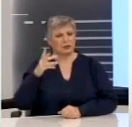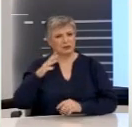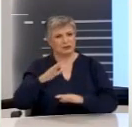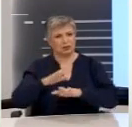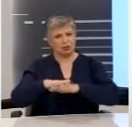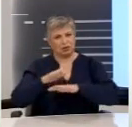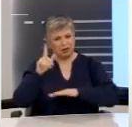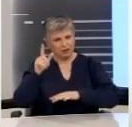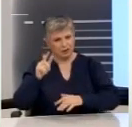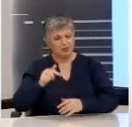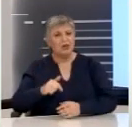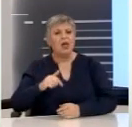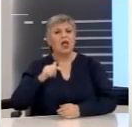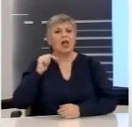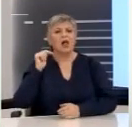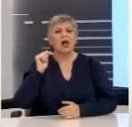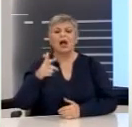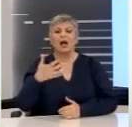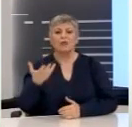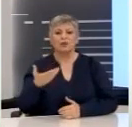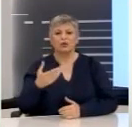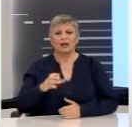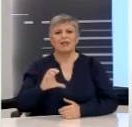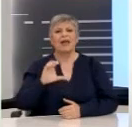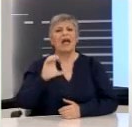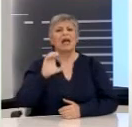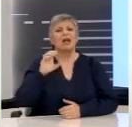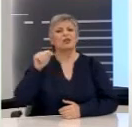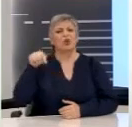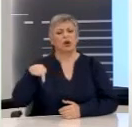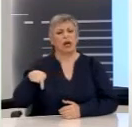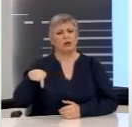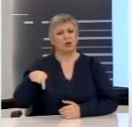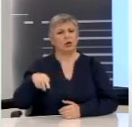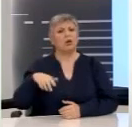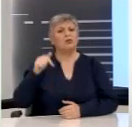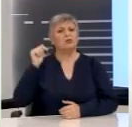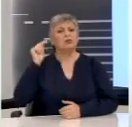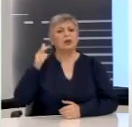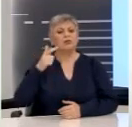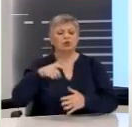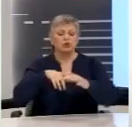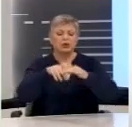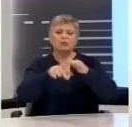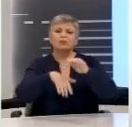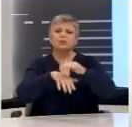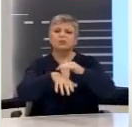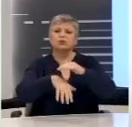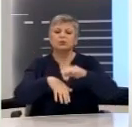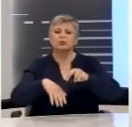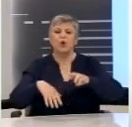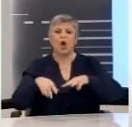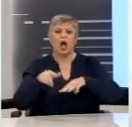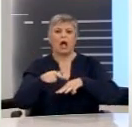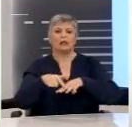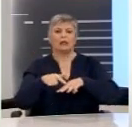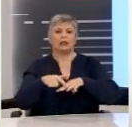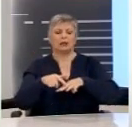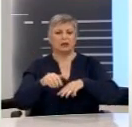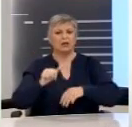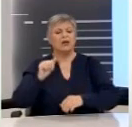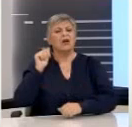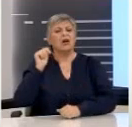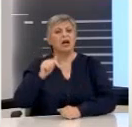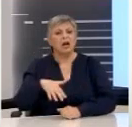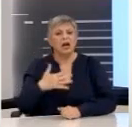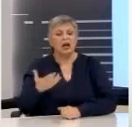για την Ελντοράντο, πρωθυπουργός δηλαδή του Καναδά, και γελάει καθεπικραμένος. Φτάσανε ακόμα